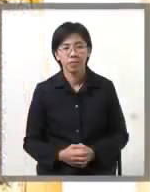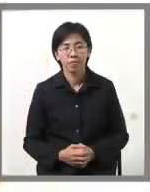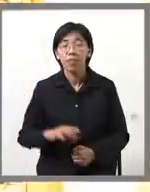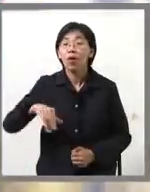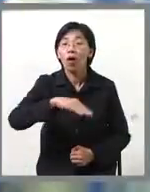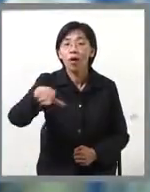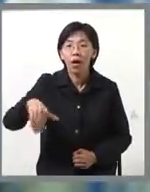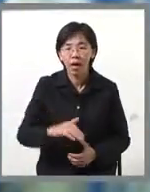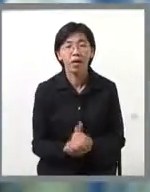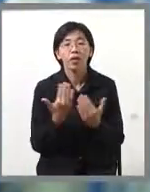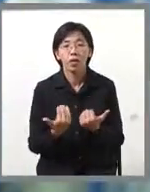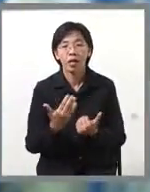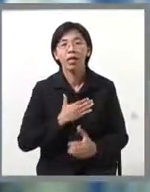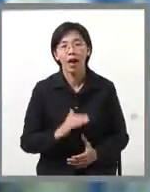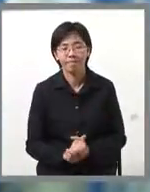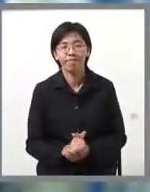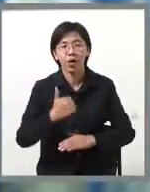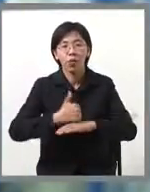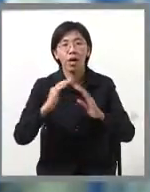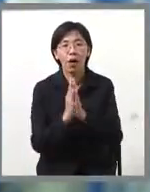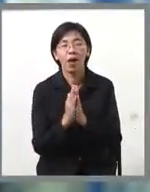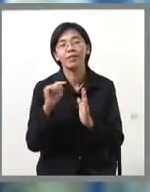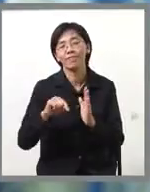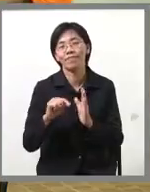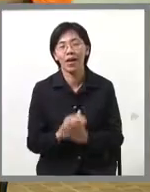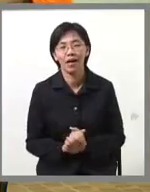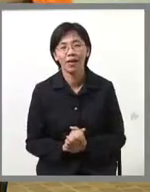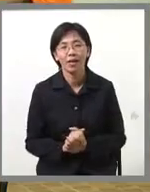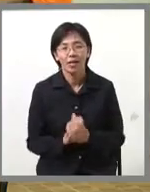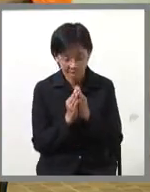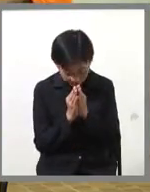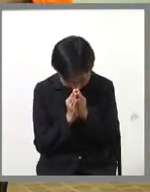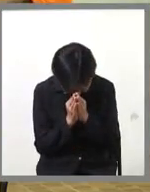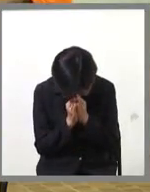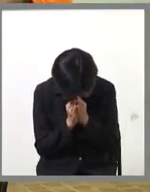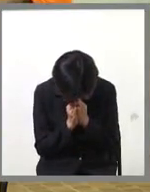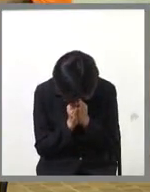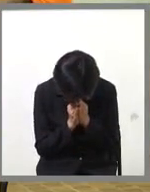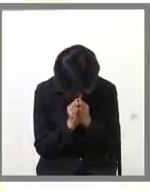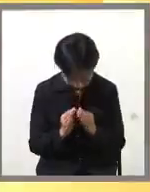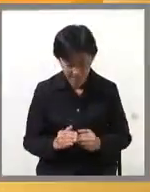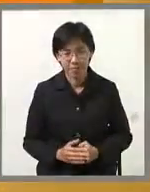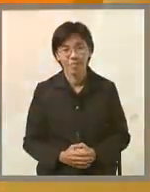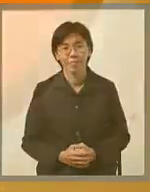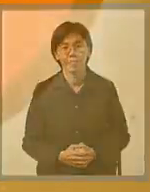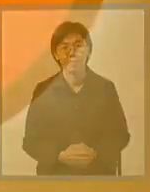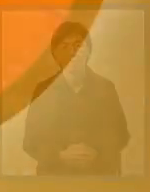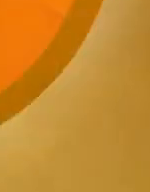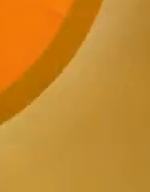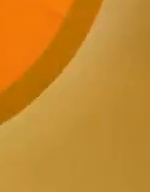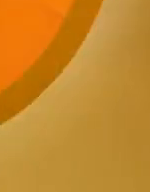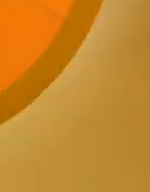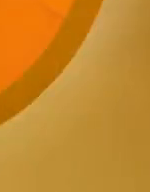ค่ะคุณผู้ชมคะแล้วตอนนี้อุ๋ยก็อยู่กับท่านเจ้าอาวาสวัดป่าเลไลค่ะกราบนมัสการค่ะหลวงพ่อ เจริญพร